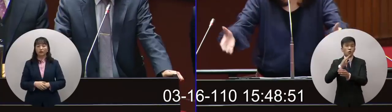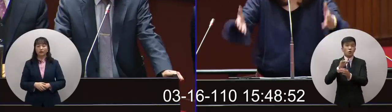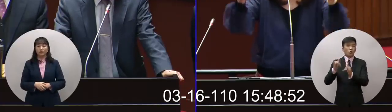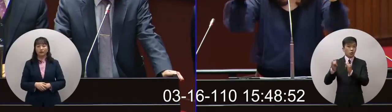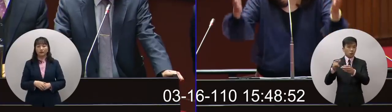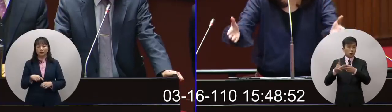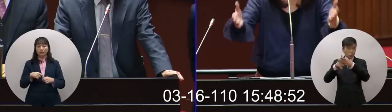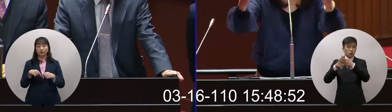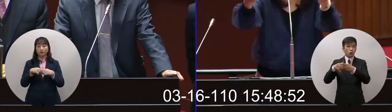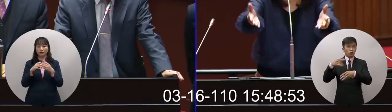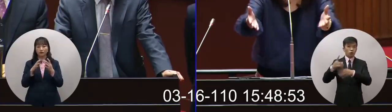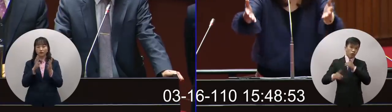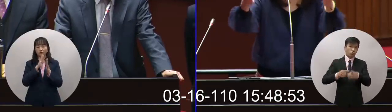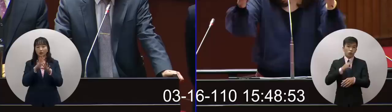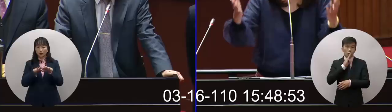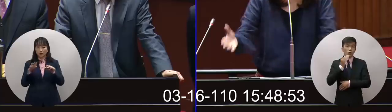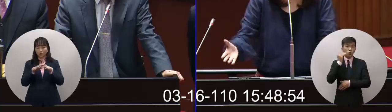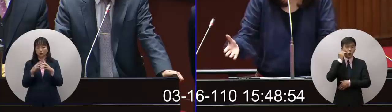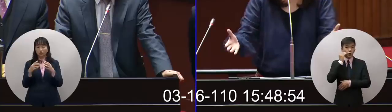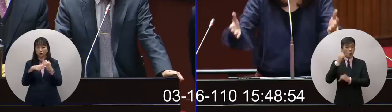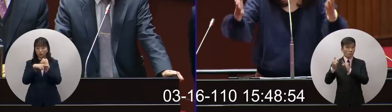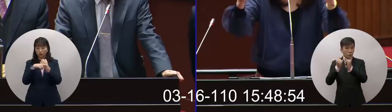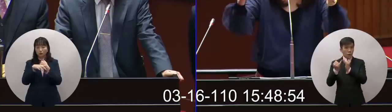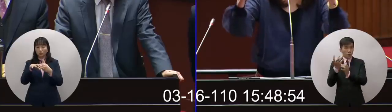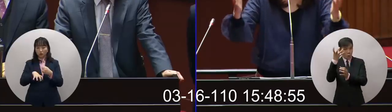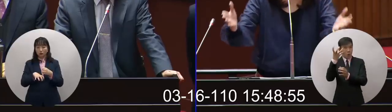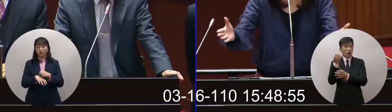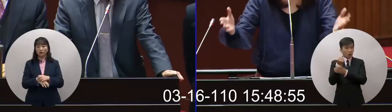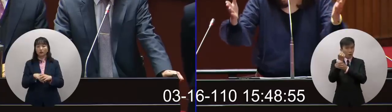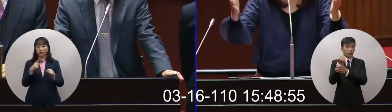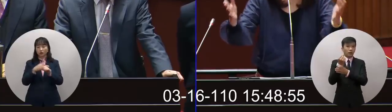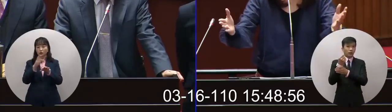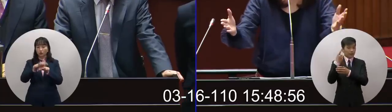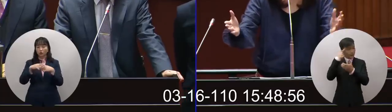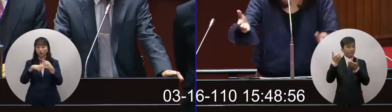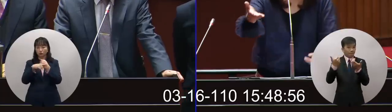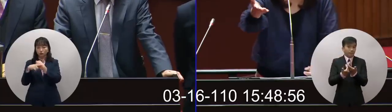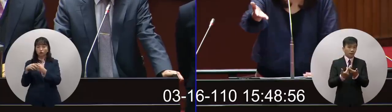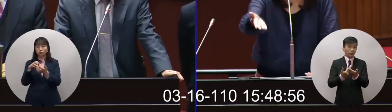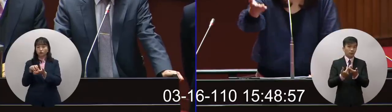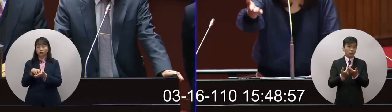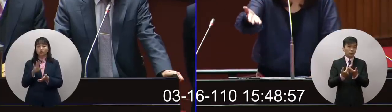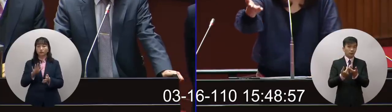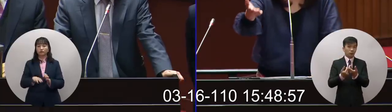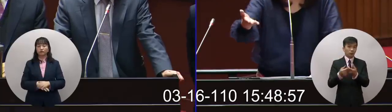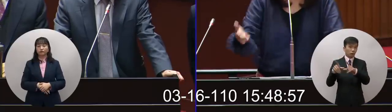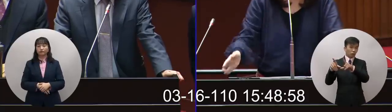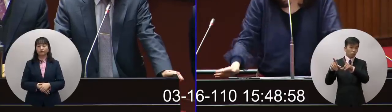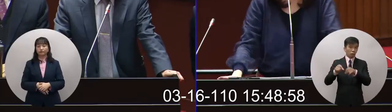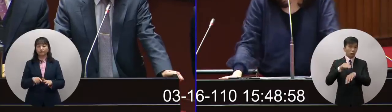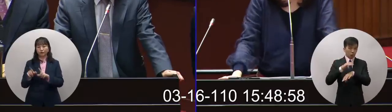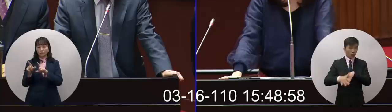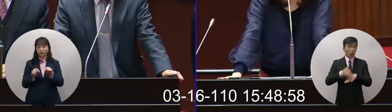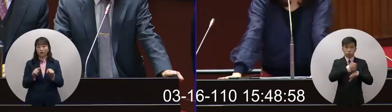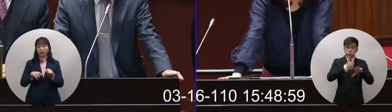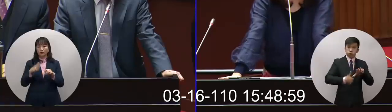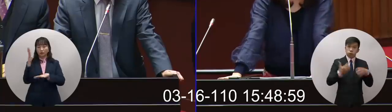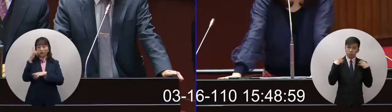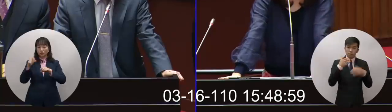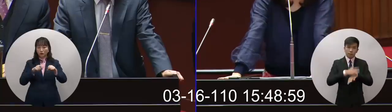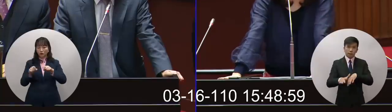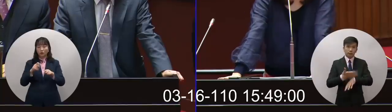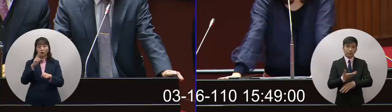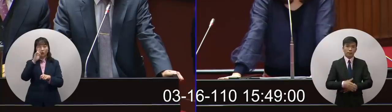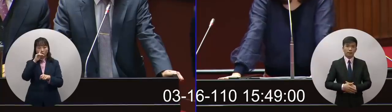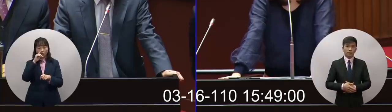规则。 我们是一个 人民的多数已经决定说要反对莱猪进口，那您会接受辞职下台吗？ 那我们的政策对与